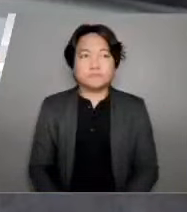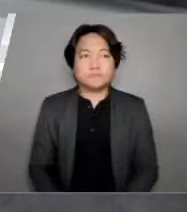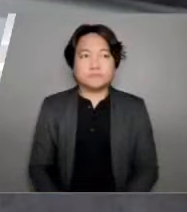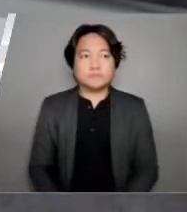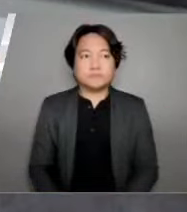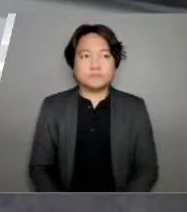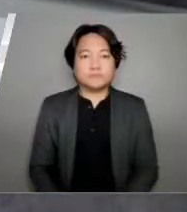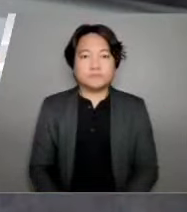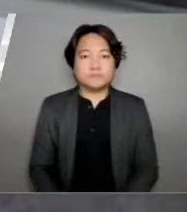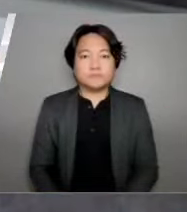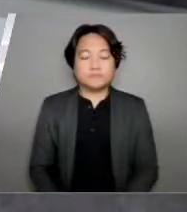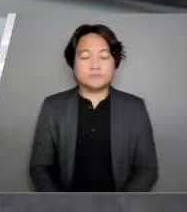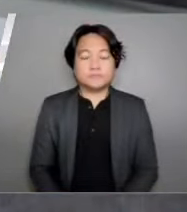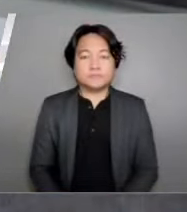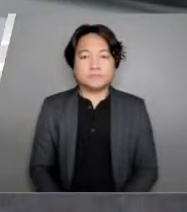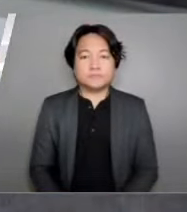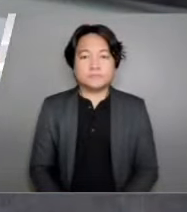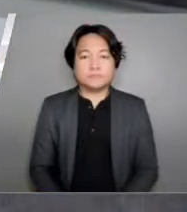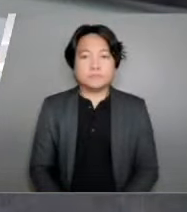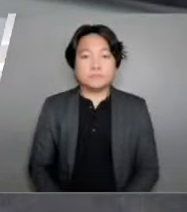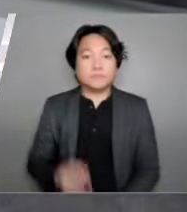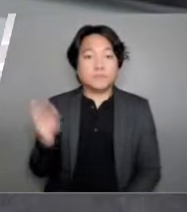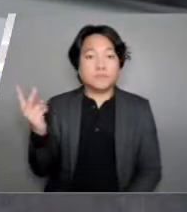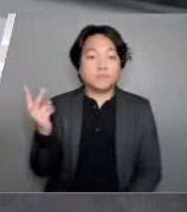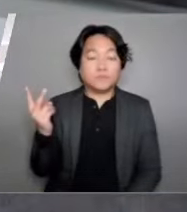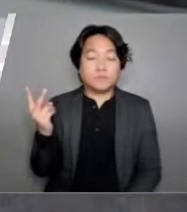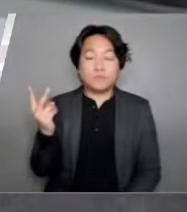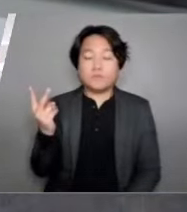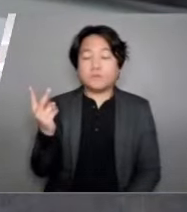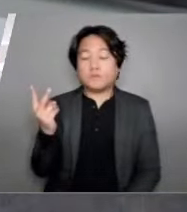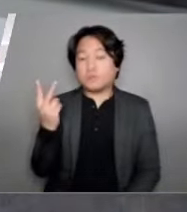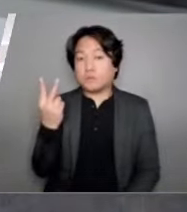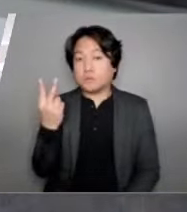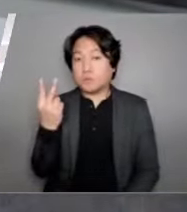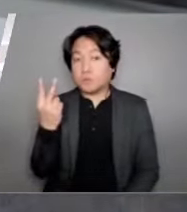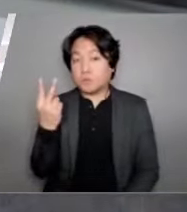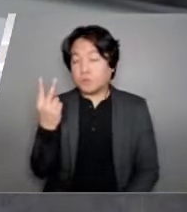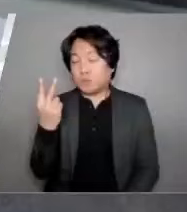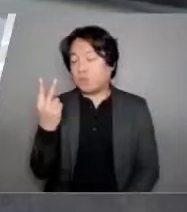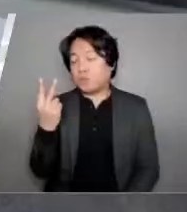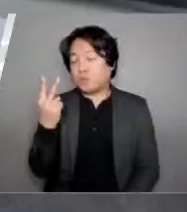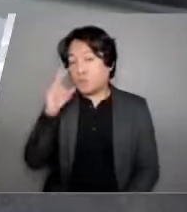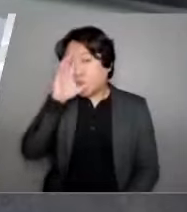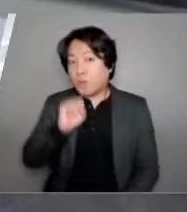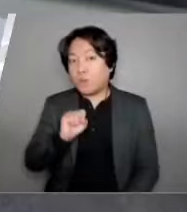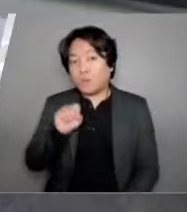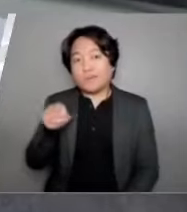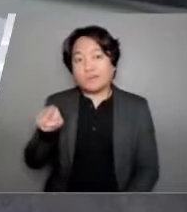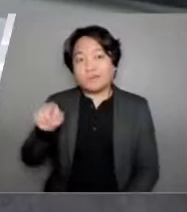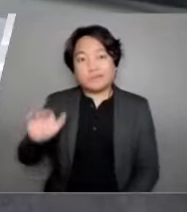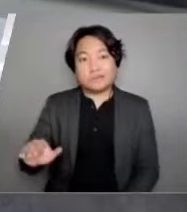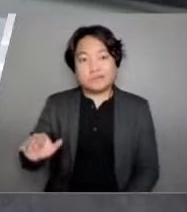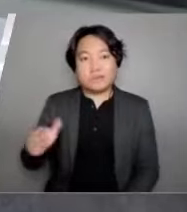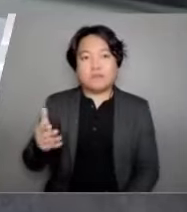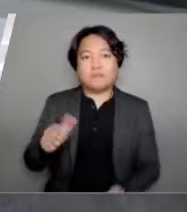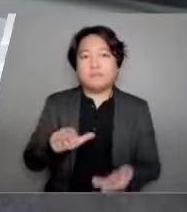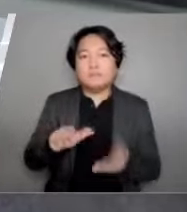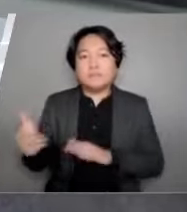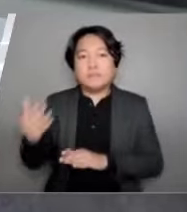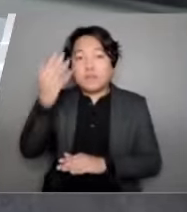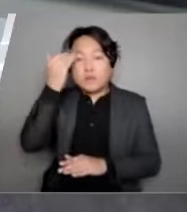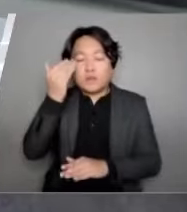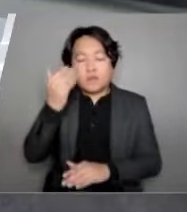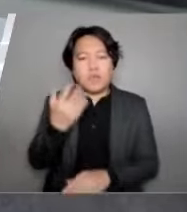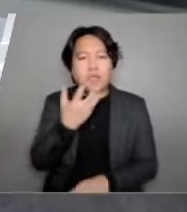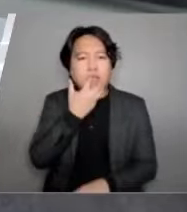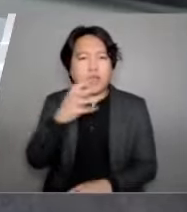Bago sa saksi, patay ang 2 taong gulang na lalaki sa Cagayan de Oro City matapos siyang mabanlian ng bagong kulong tubig. Saksi, si